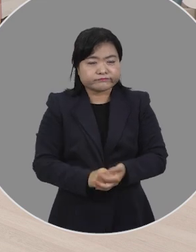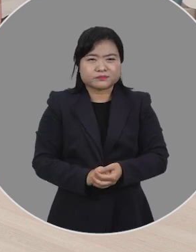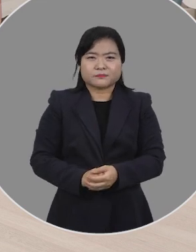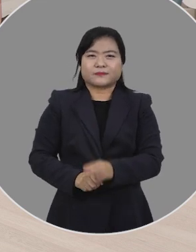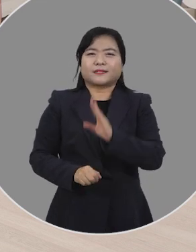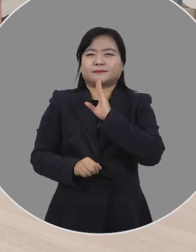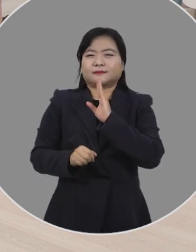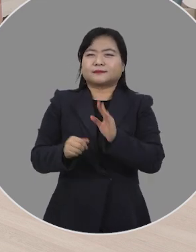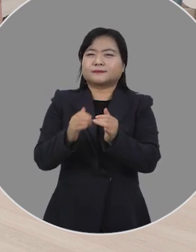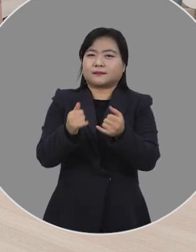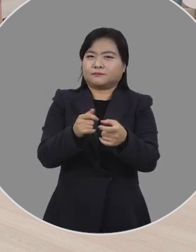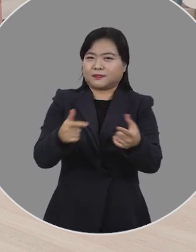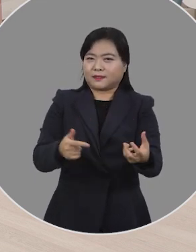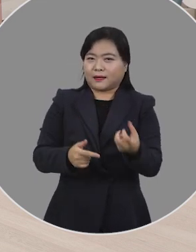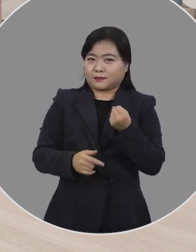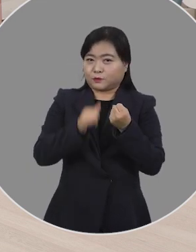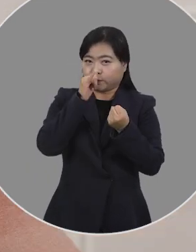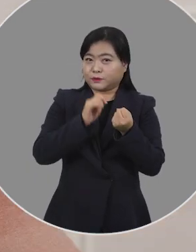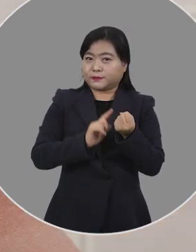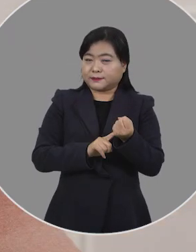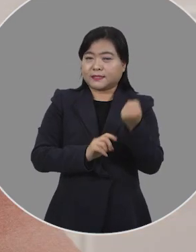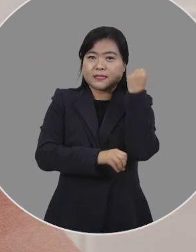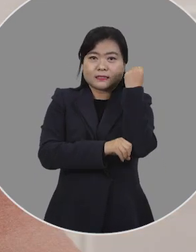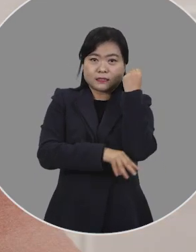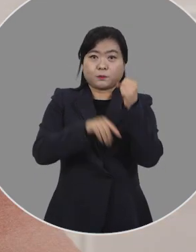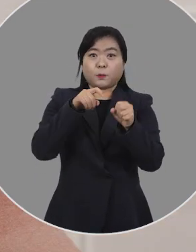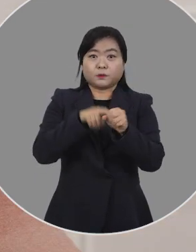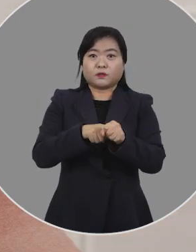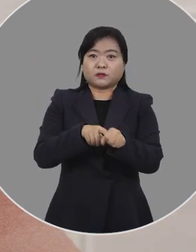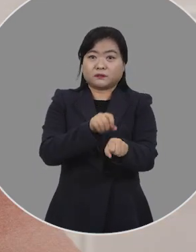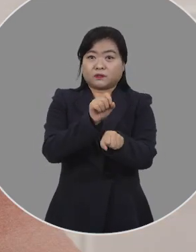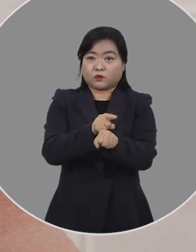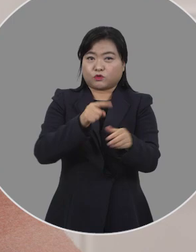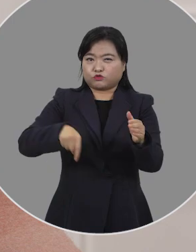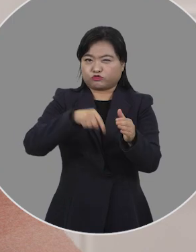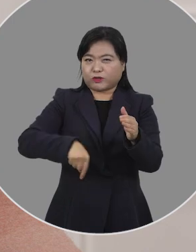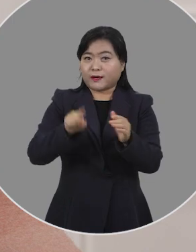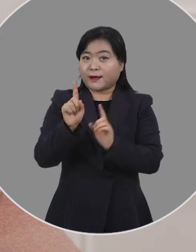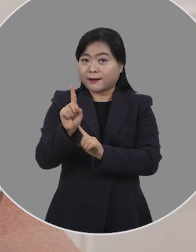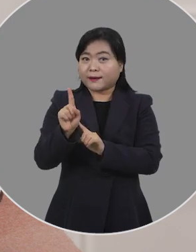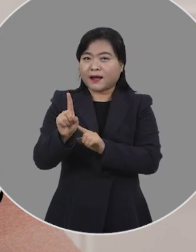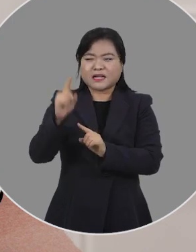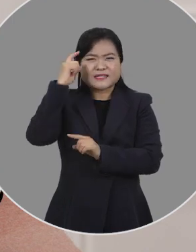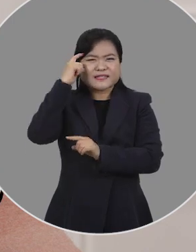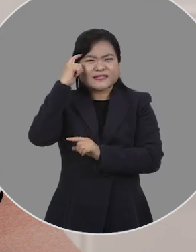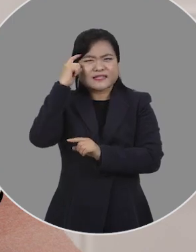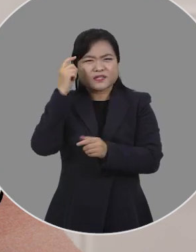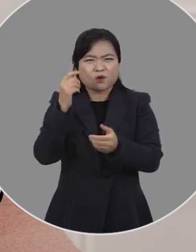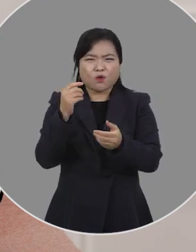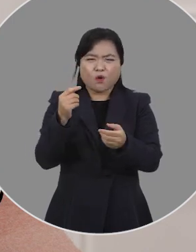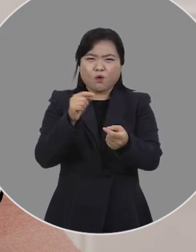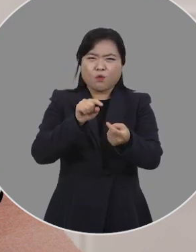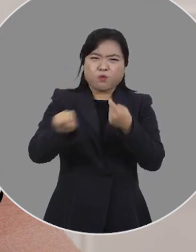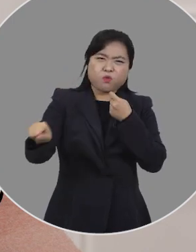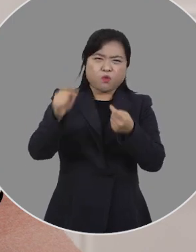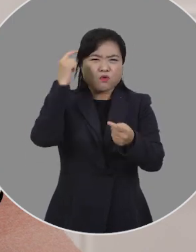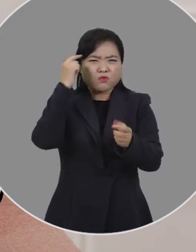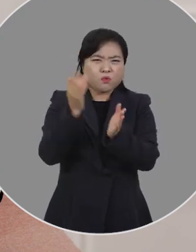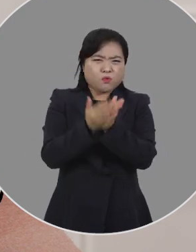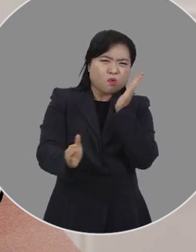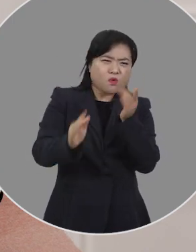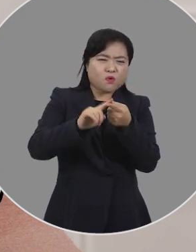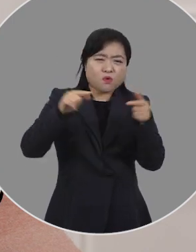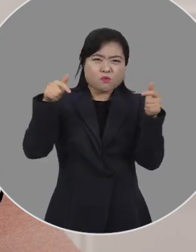사실은 사람들이 가지고 있는 그 기본적인 성향 중에 하나가 그 인지 부조화를 피하고